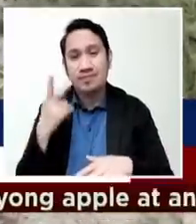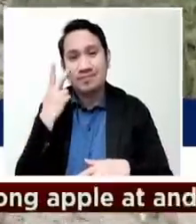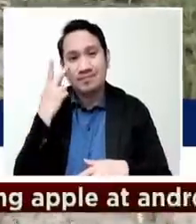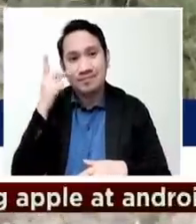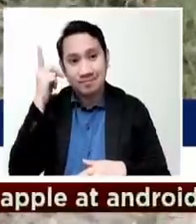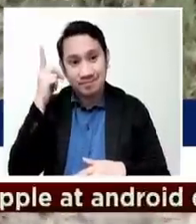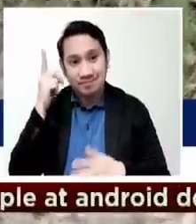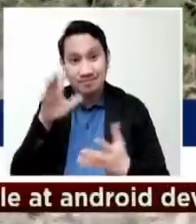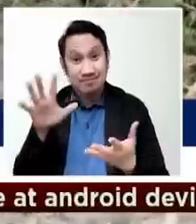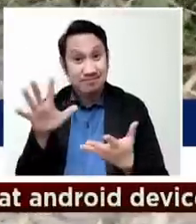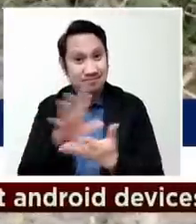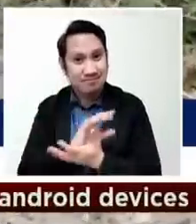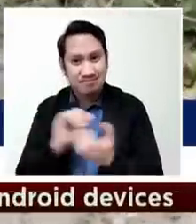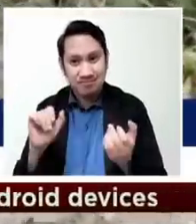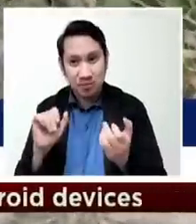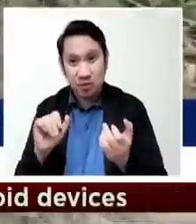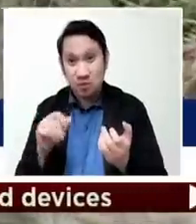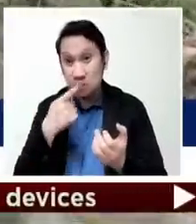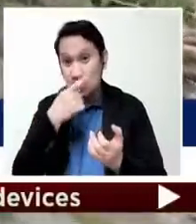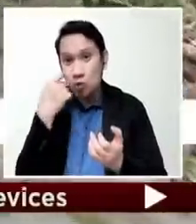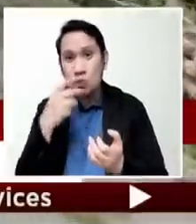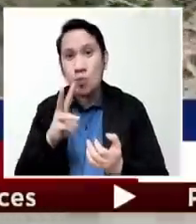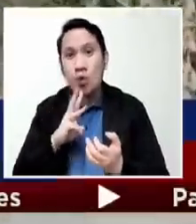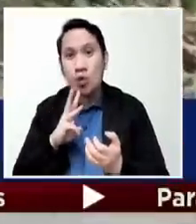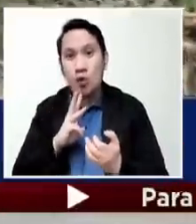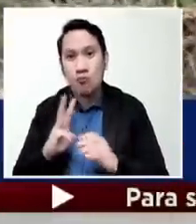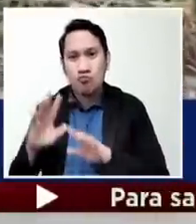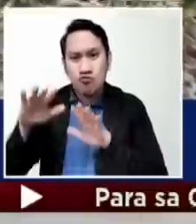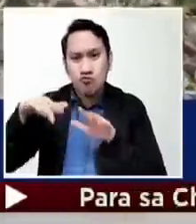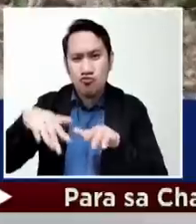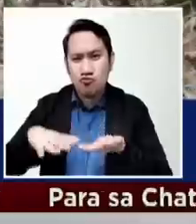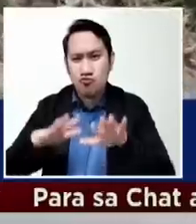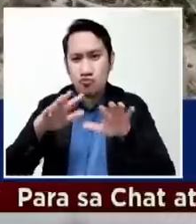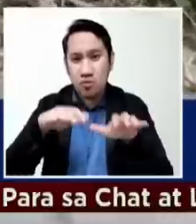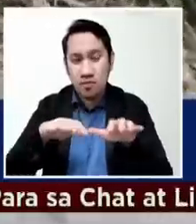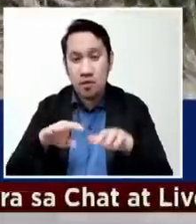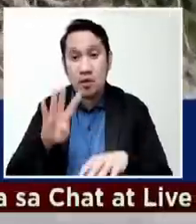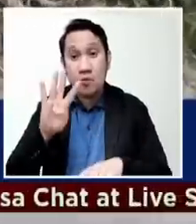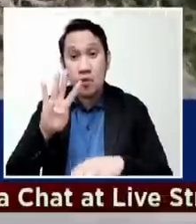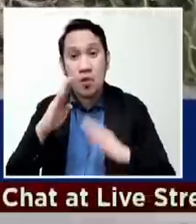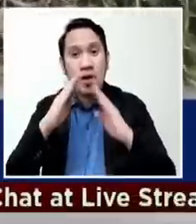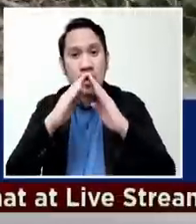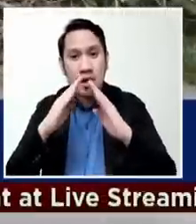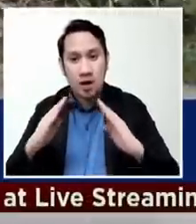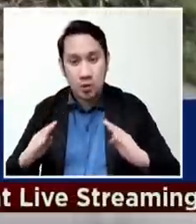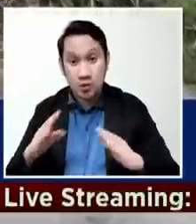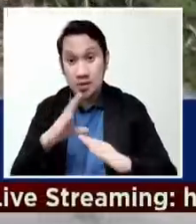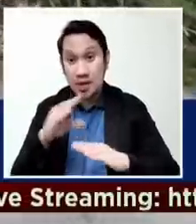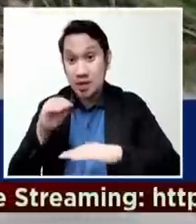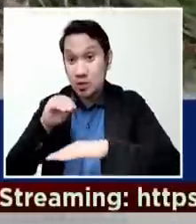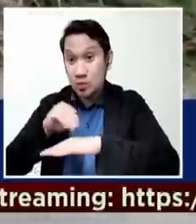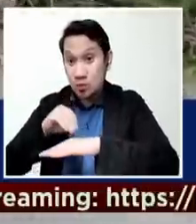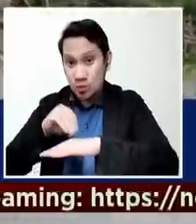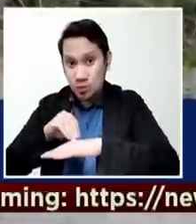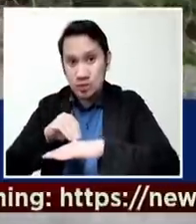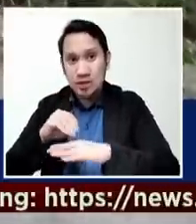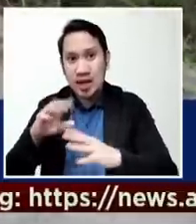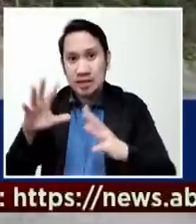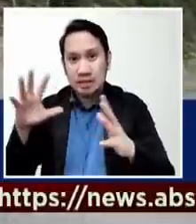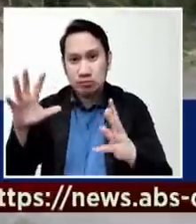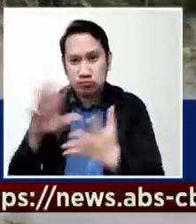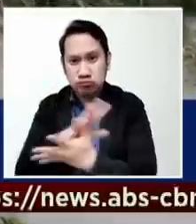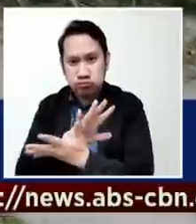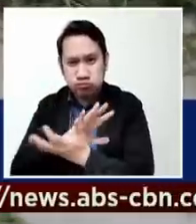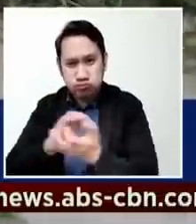ang tubig dito sa Barangay Santa Fe. Hindi bababa sa apat na bahay, kabilang na ang isang tindahan na nilamon at tinangay